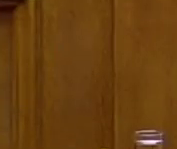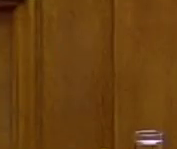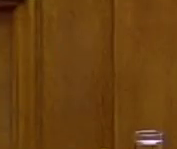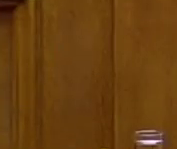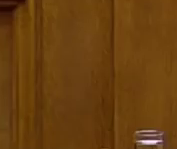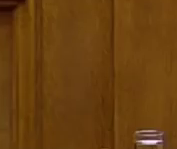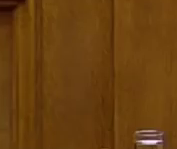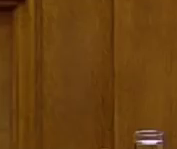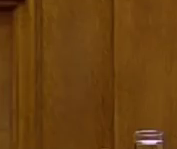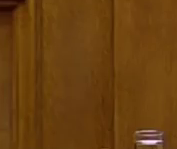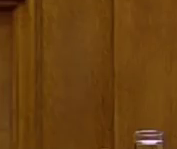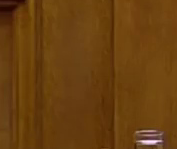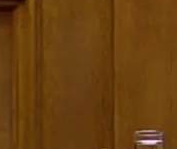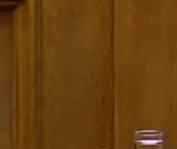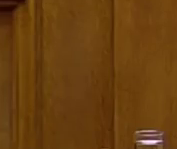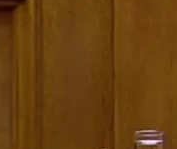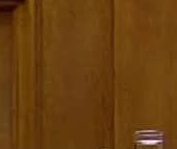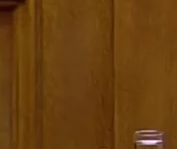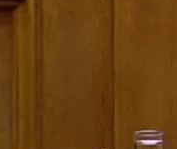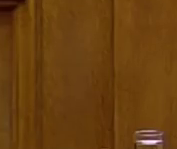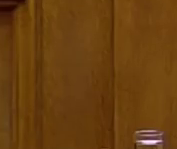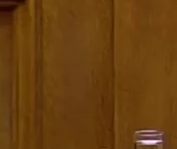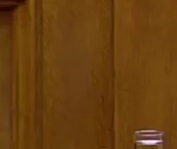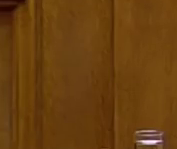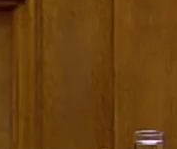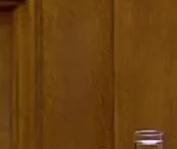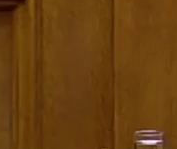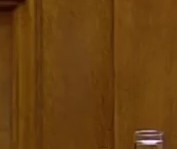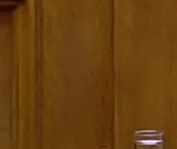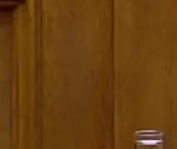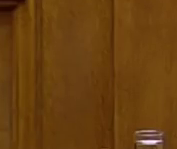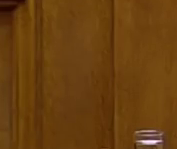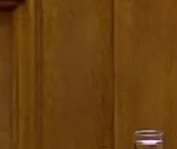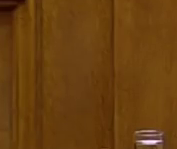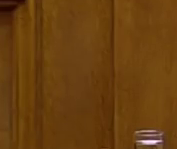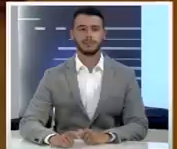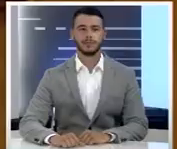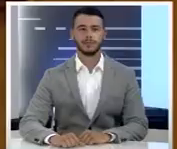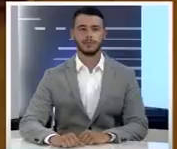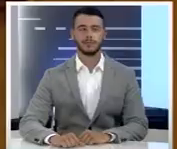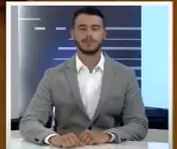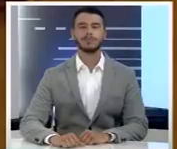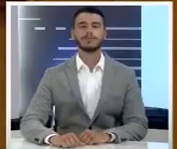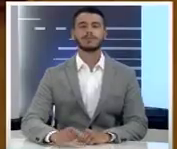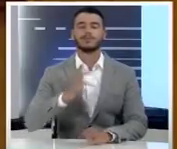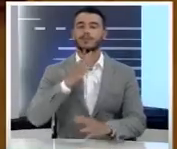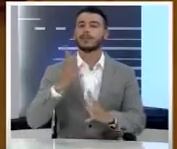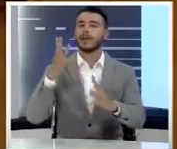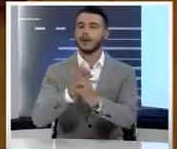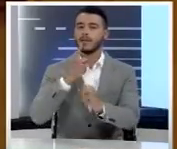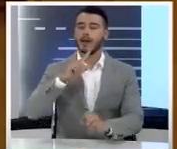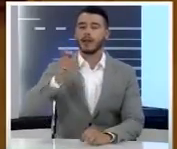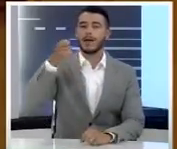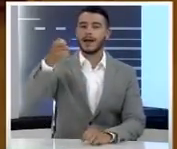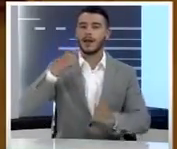χώρας. Διότι μετά το PSI, οι δανειστές, οι οφειλέτες, είναι και δανειστές. Χρωστάμε